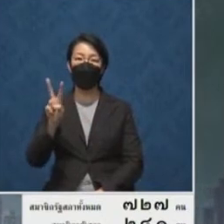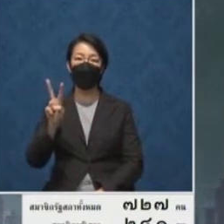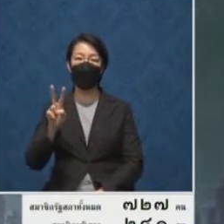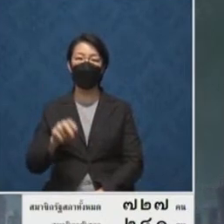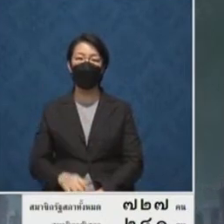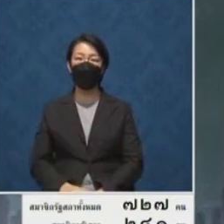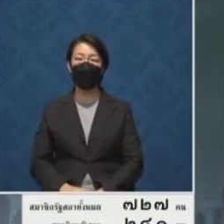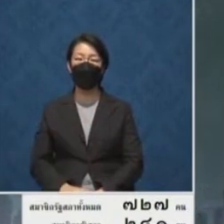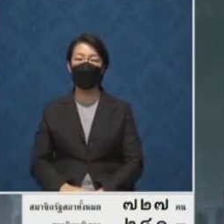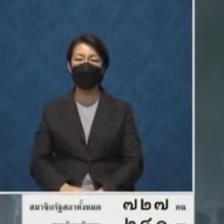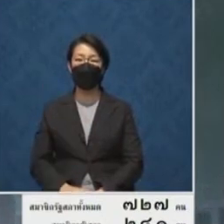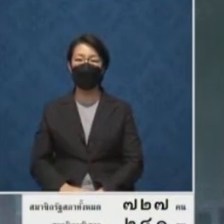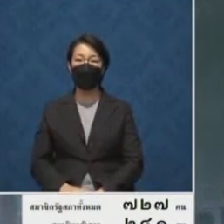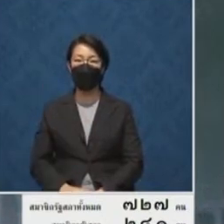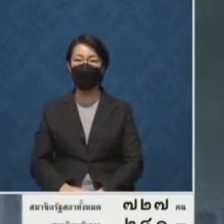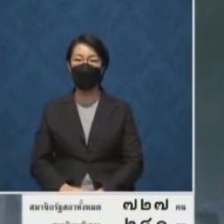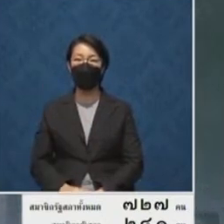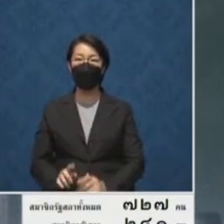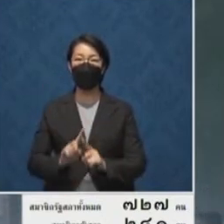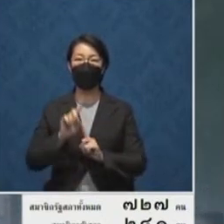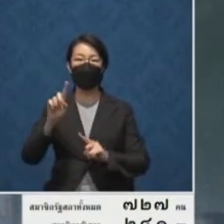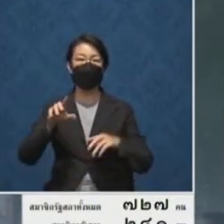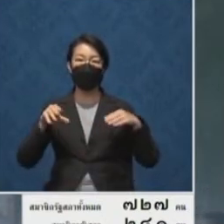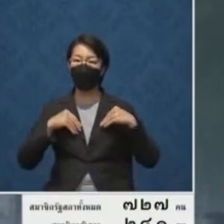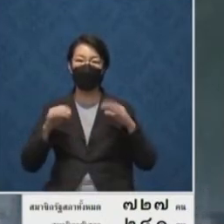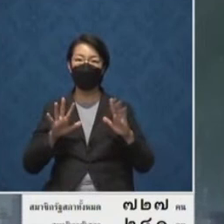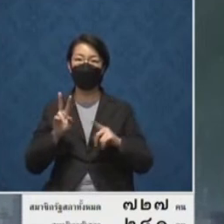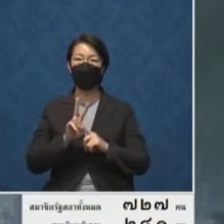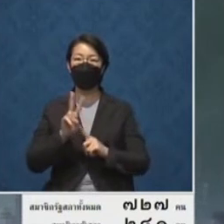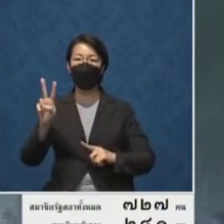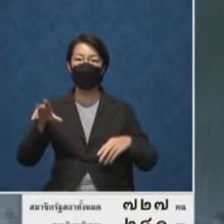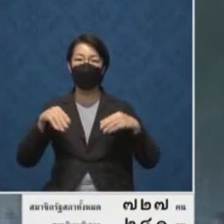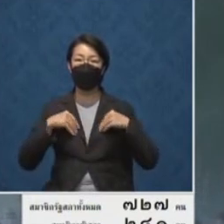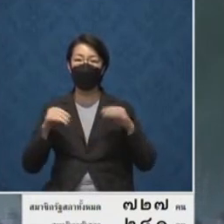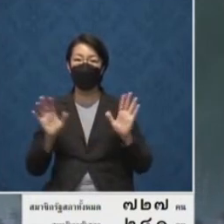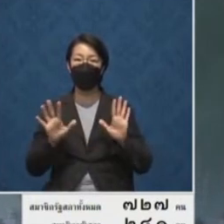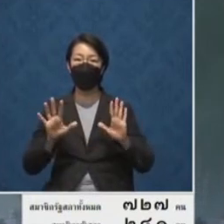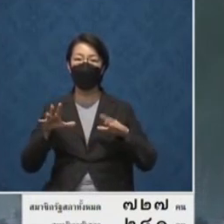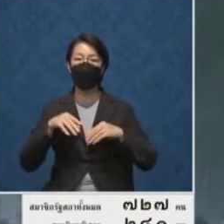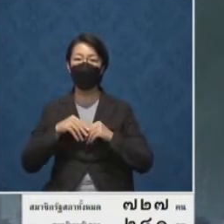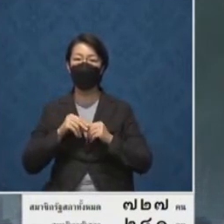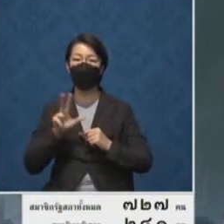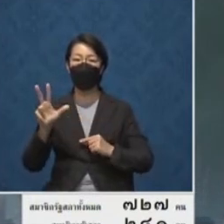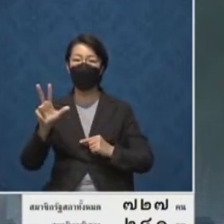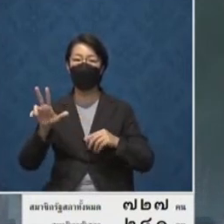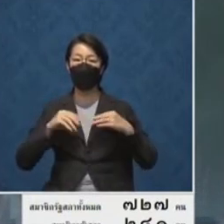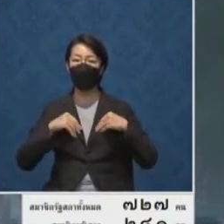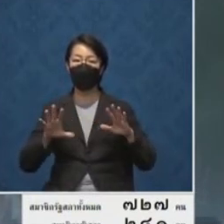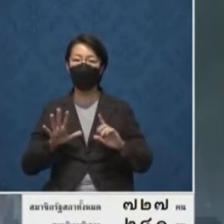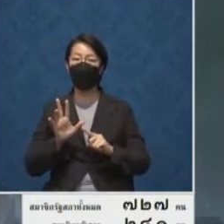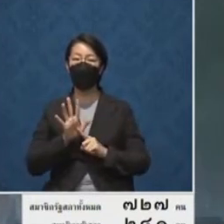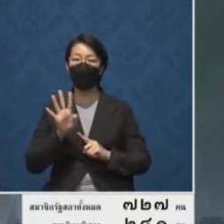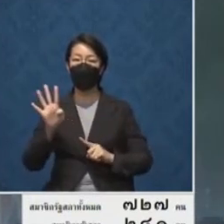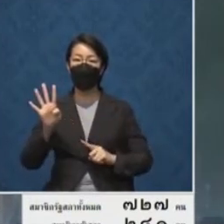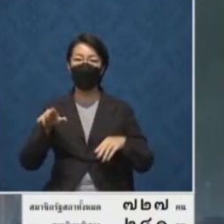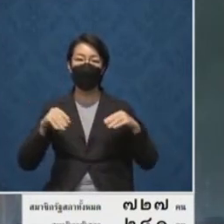512นายศาสตราศรีปาน 1ไม่รับหลักการ2ไม่รับหลักการ3ไม่รับหลัก